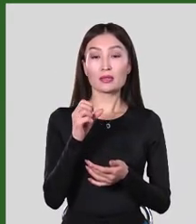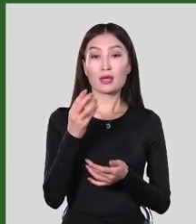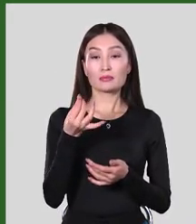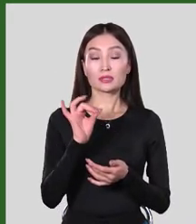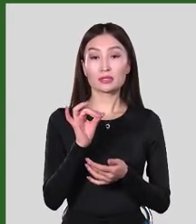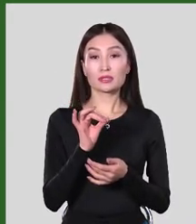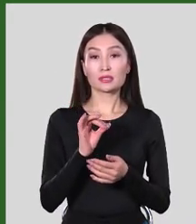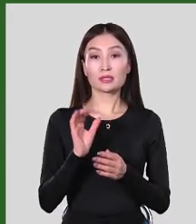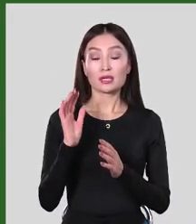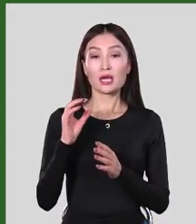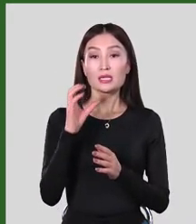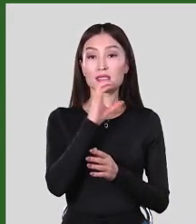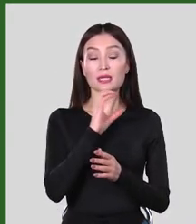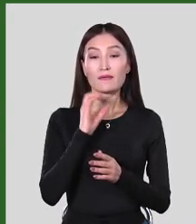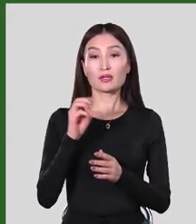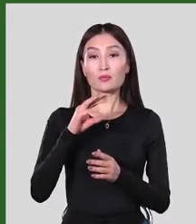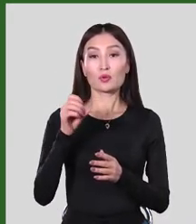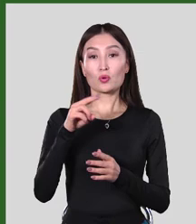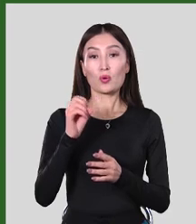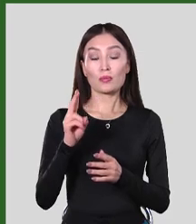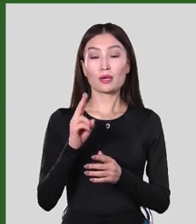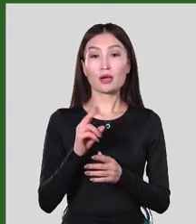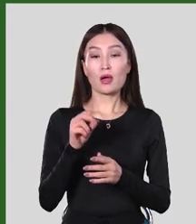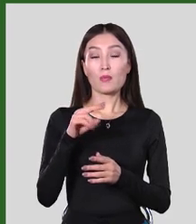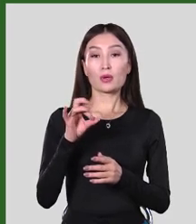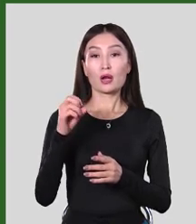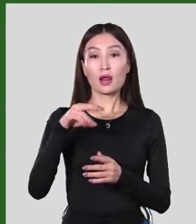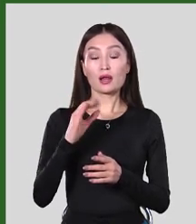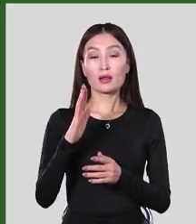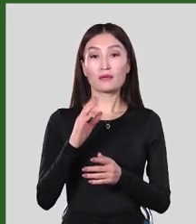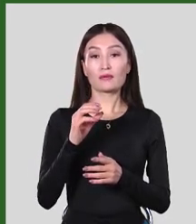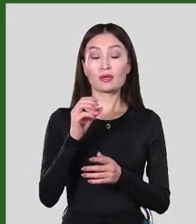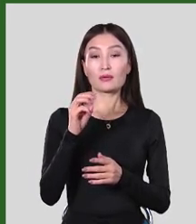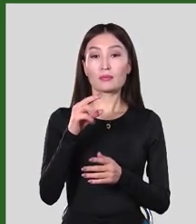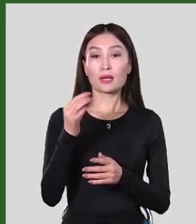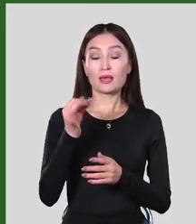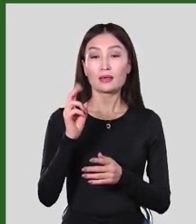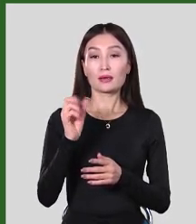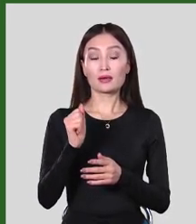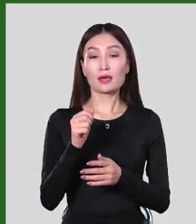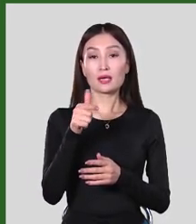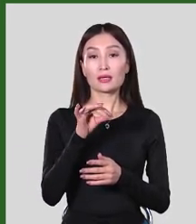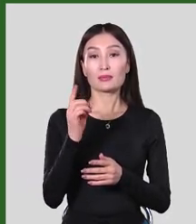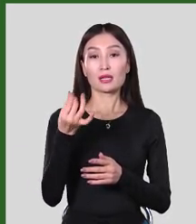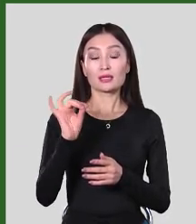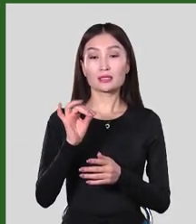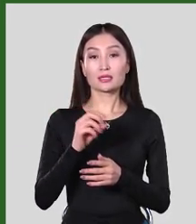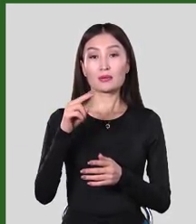перешейком, Северным тропиком, проливом Дрейка, Гибралтарским проливом.